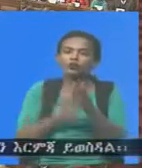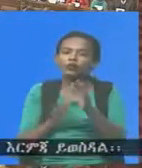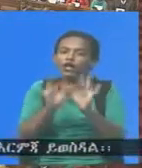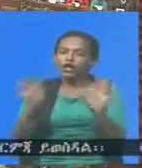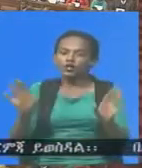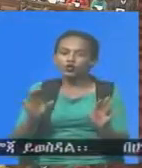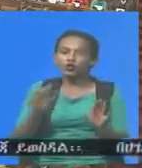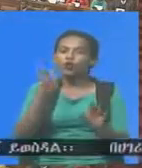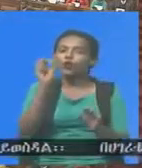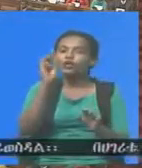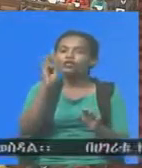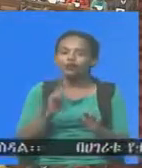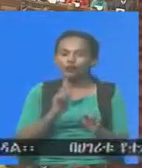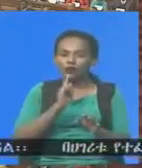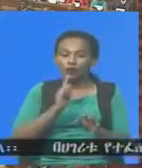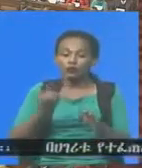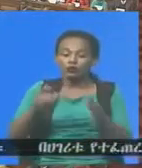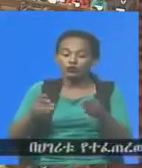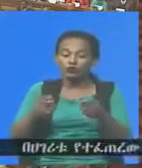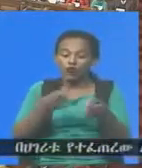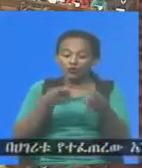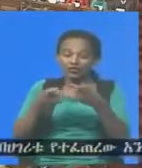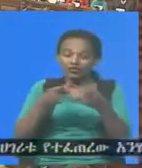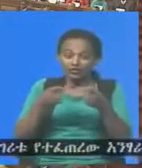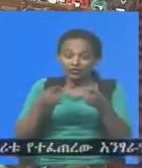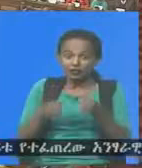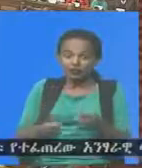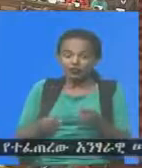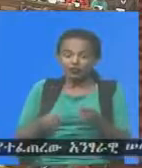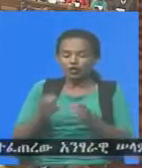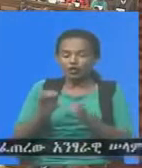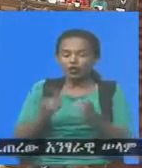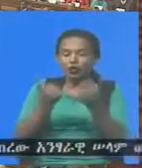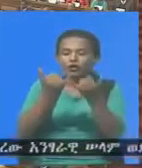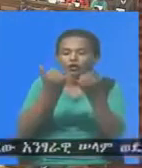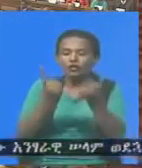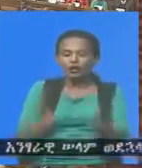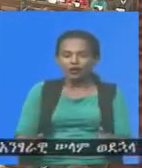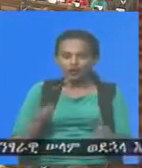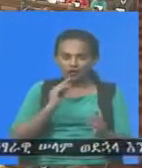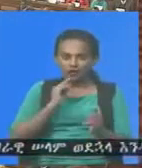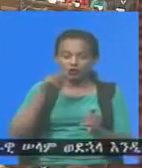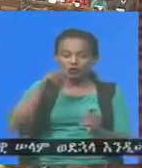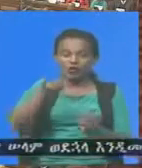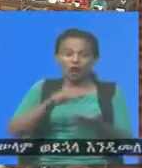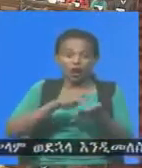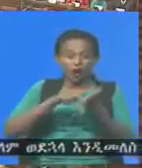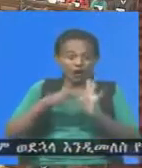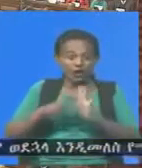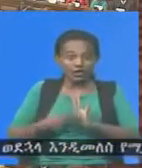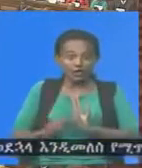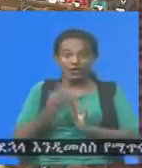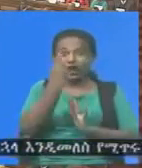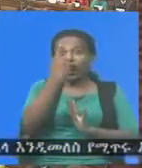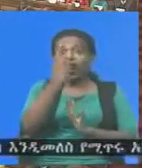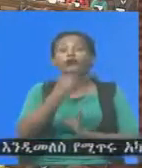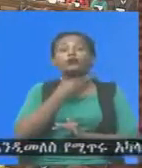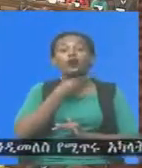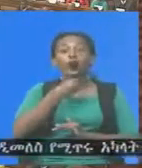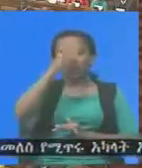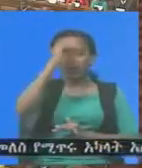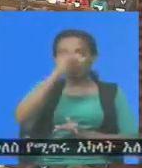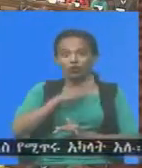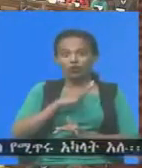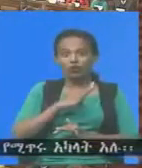ወሰኑ ለማስተዳደር እንዲመች ተደርጎ የተከፈለ ነው። ያ ማለት አንድ ያማራ ሰው